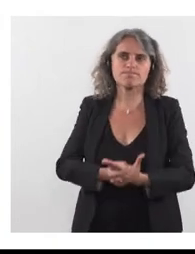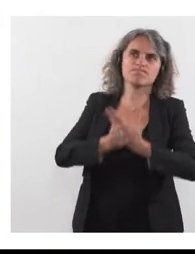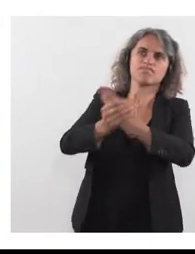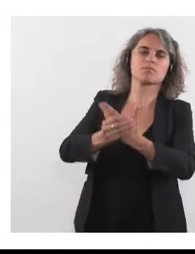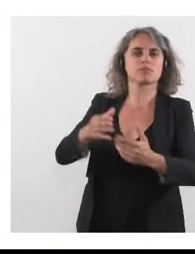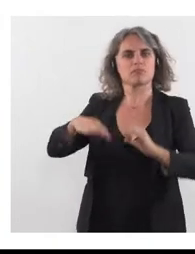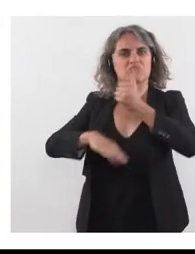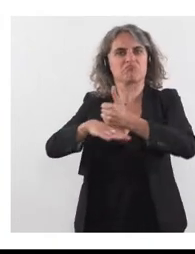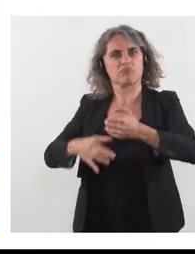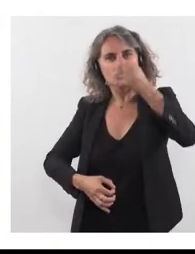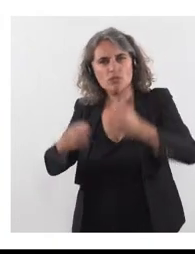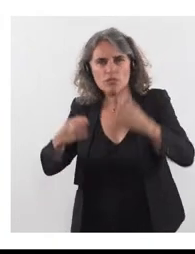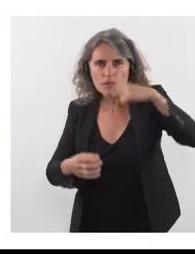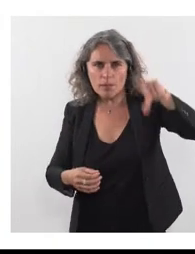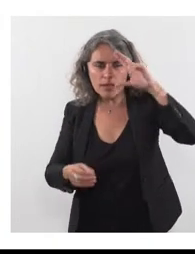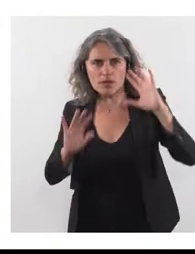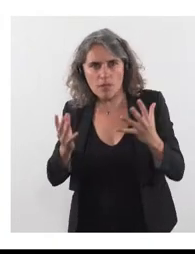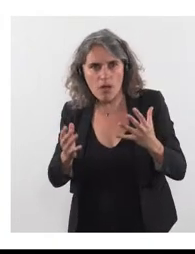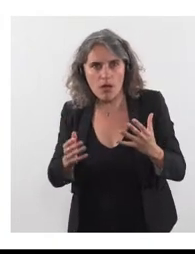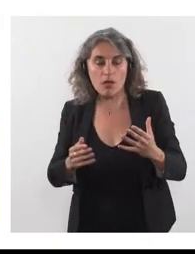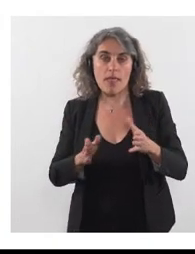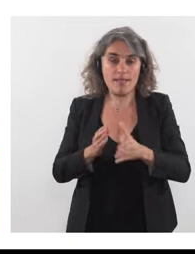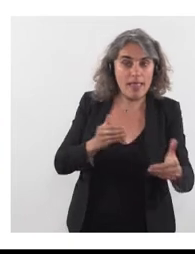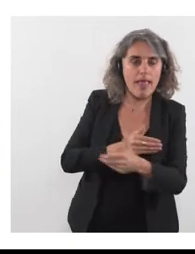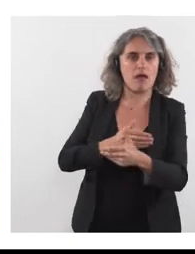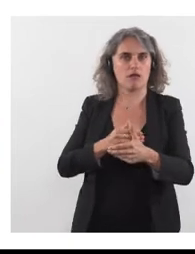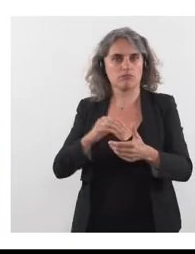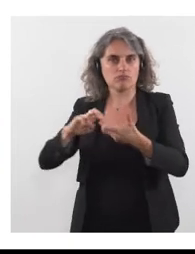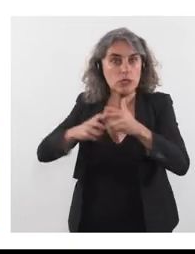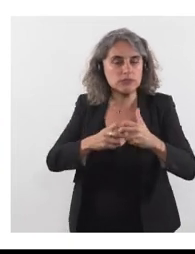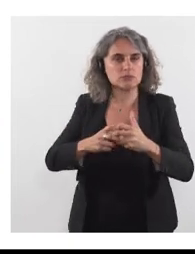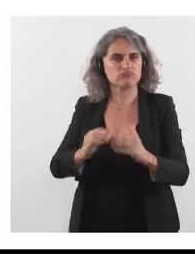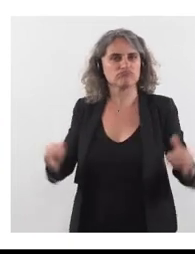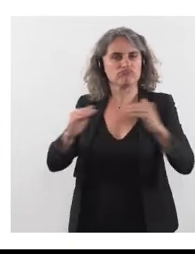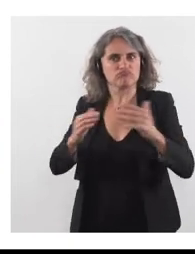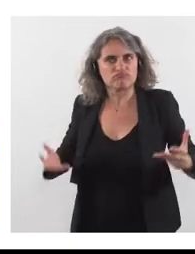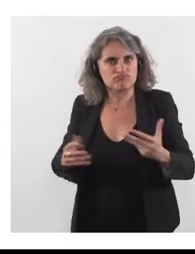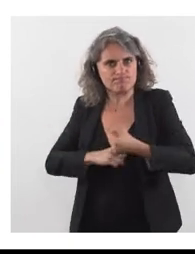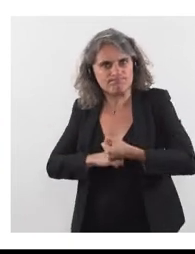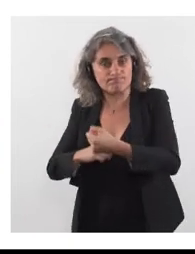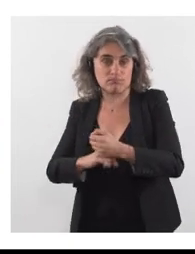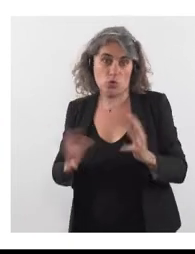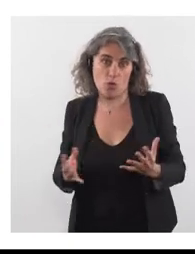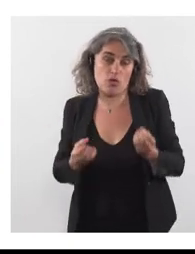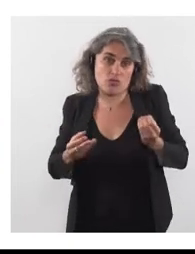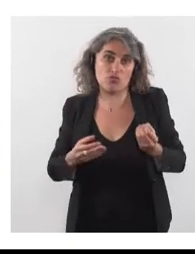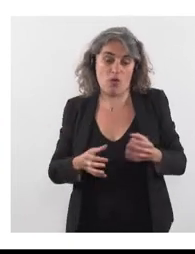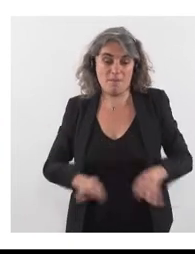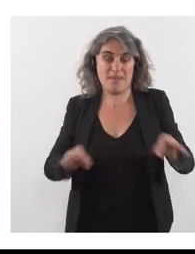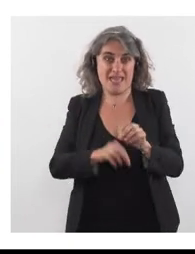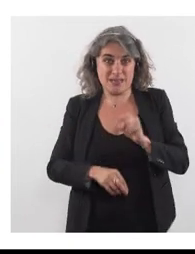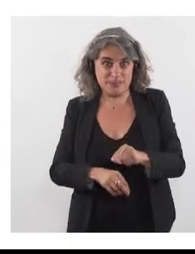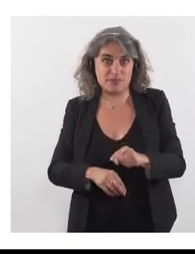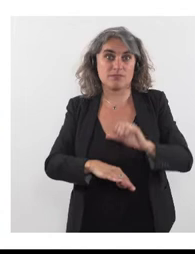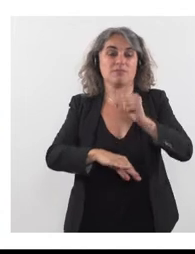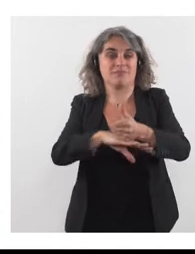justice avec le soutien d'un organisme national d'égalité de traitement, mais très souvent parce qu'on a convaincu le juge national de poser une question